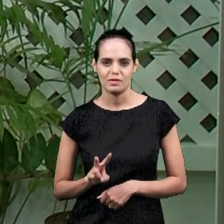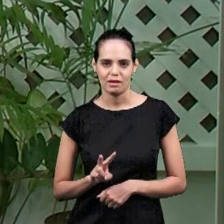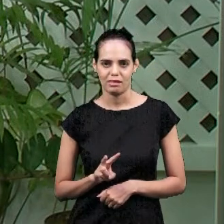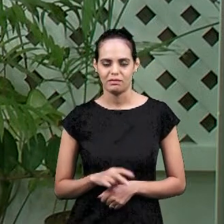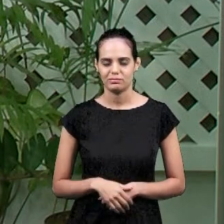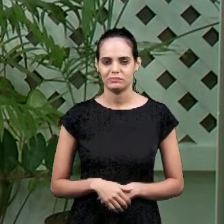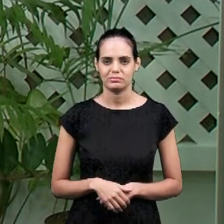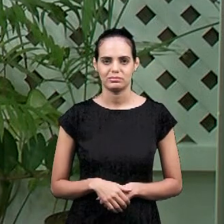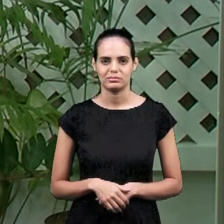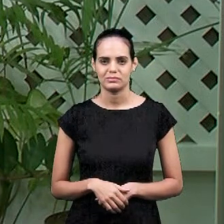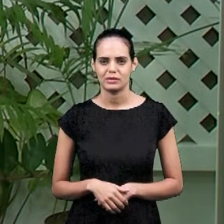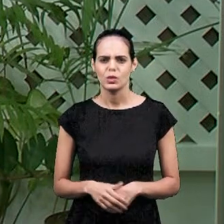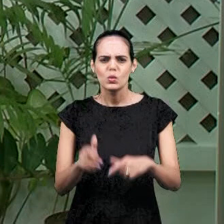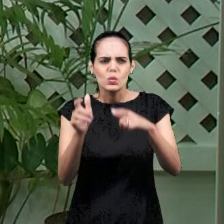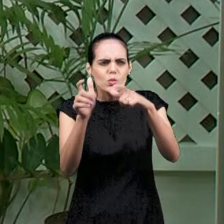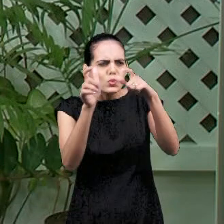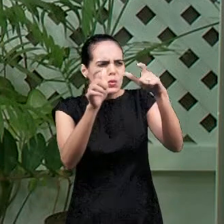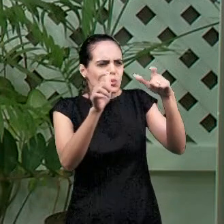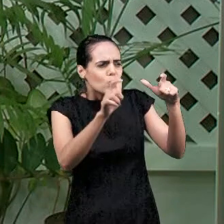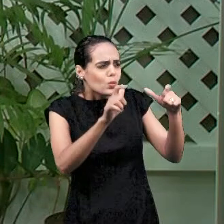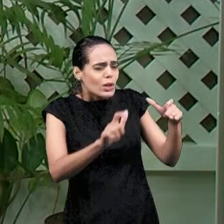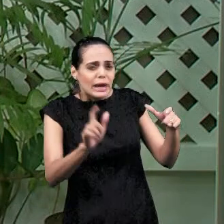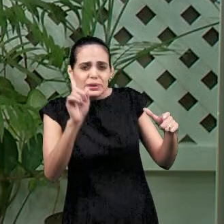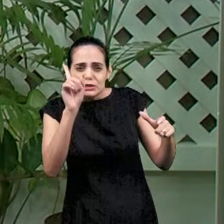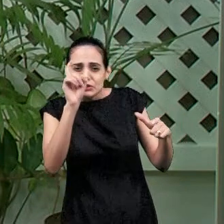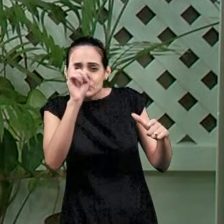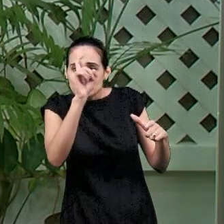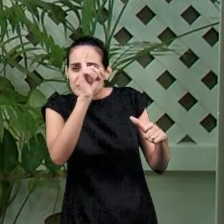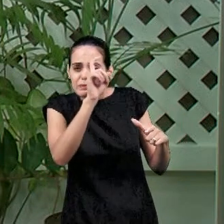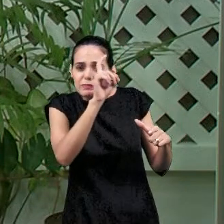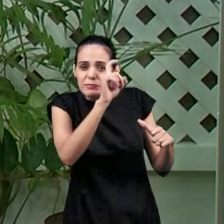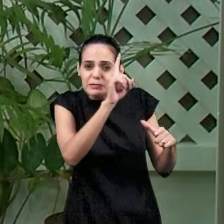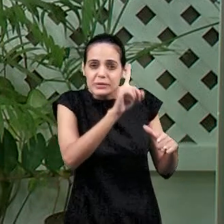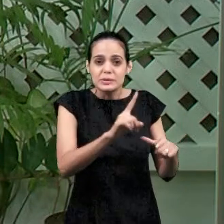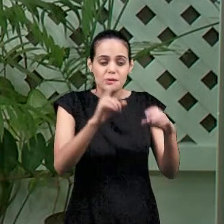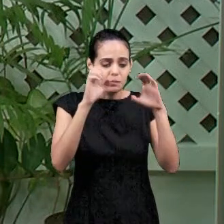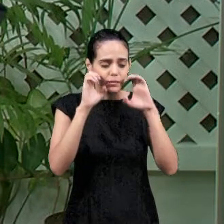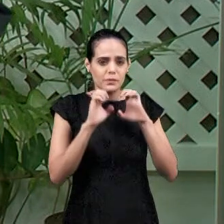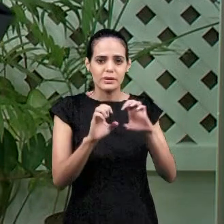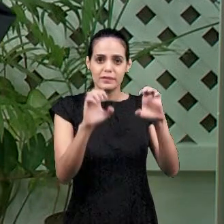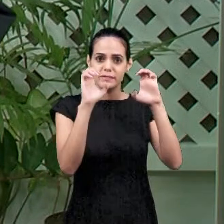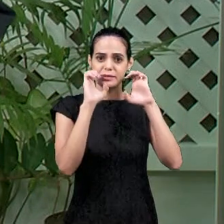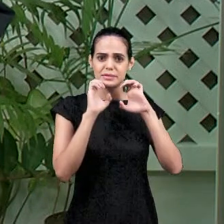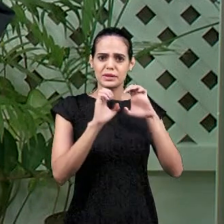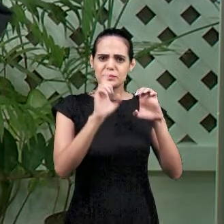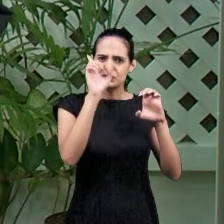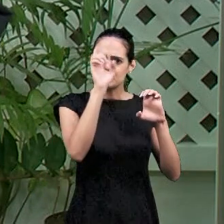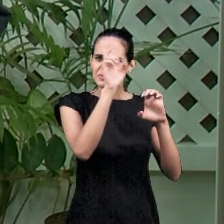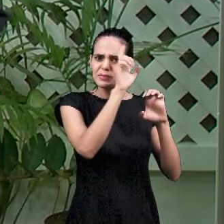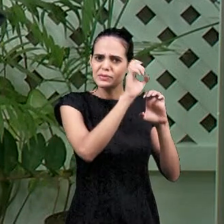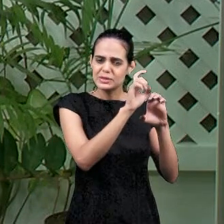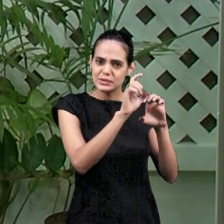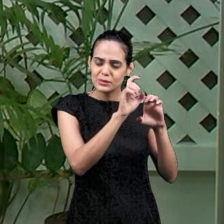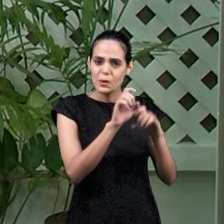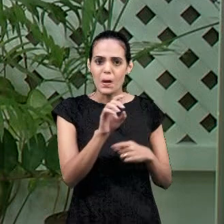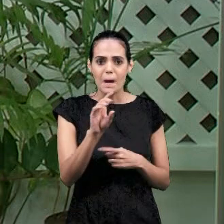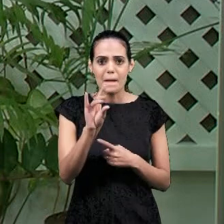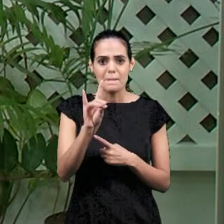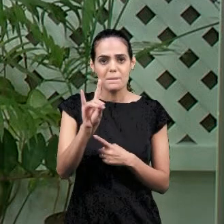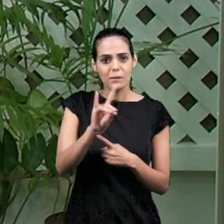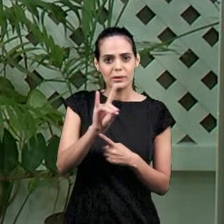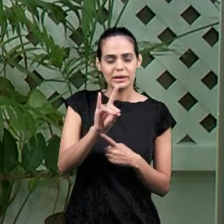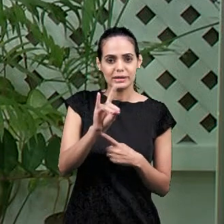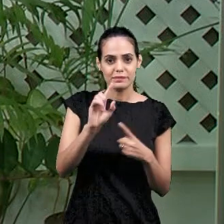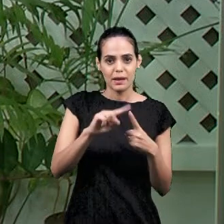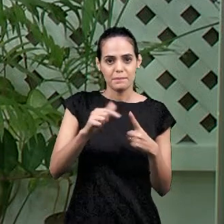Venezuela, oui bien, les endroits où il y a plus de difficultés aujourd'hui pour l'évangile,